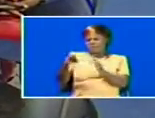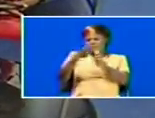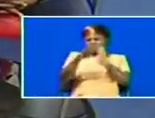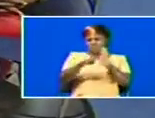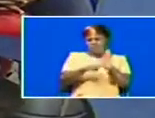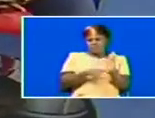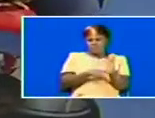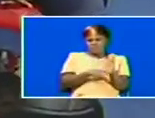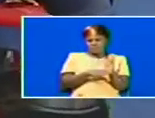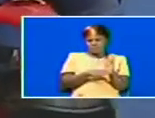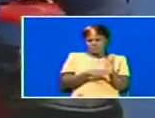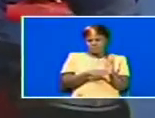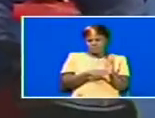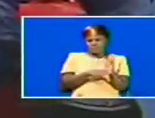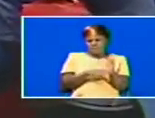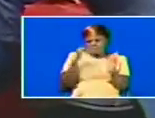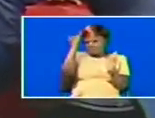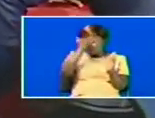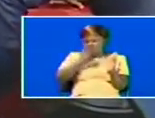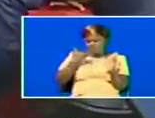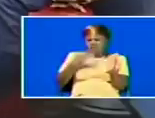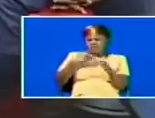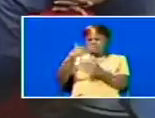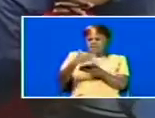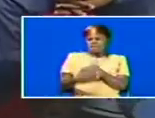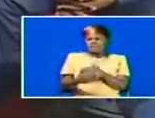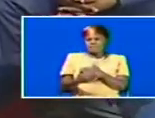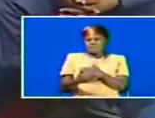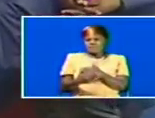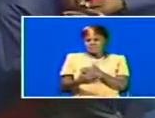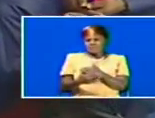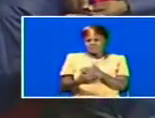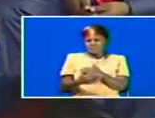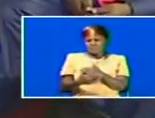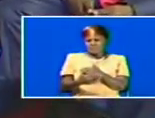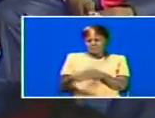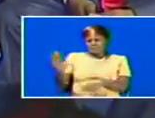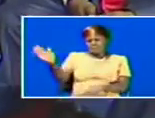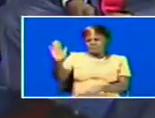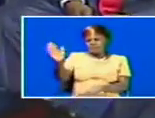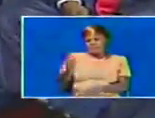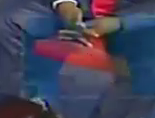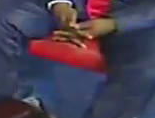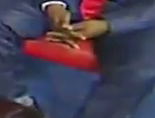usiokuwa mrefu ambapo mwanahabari mwenzangu Ivono Kwara atakuwa ni mwenye kuchukua hatamu ya uongozi. Kwa heri.